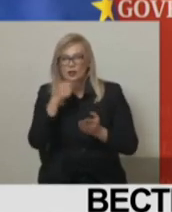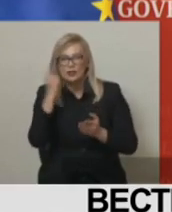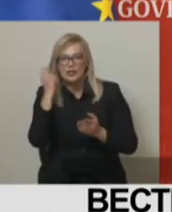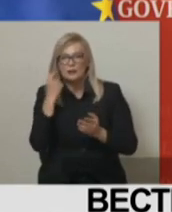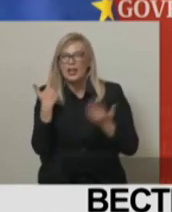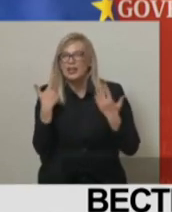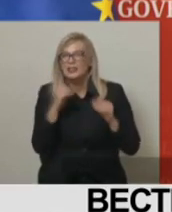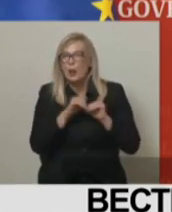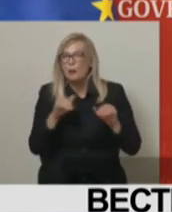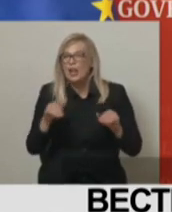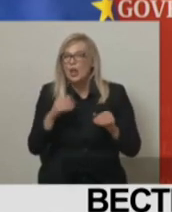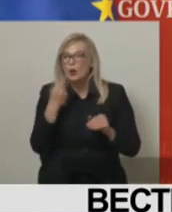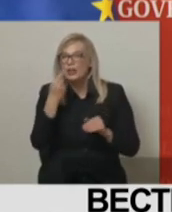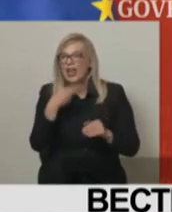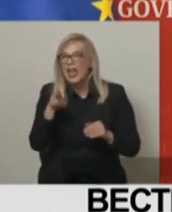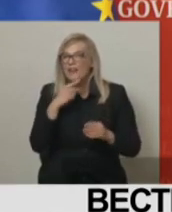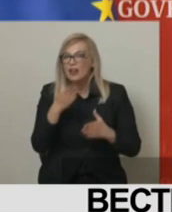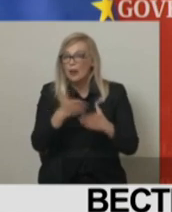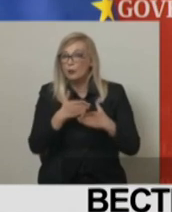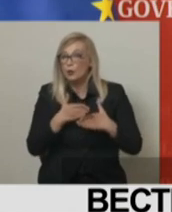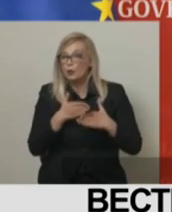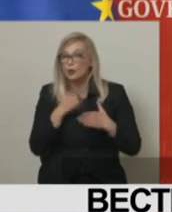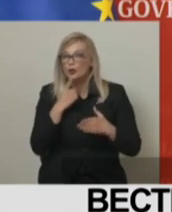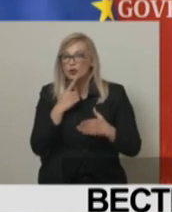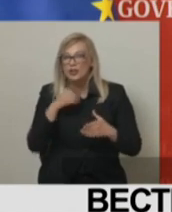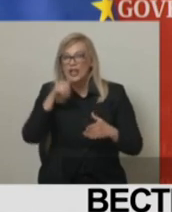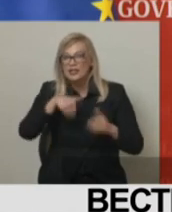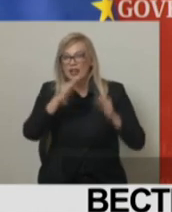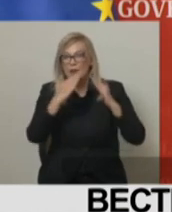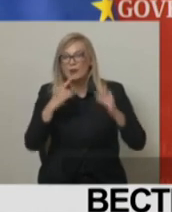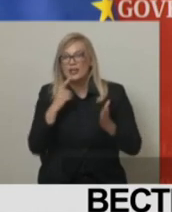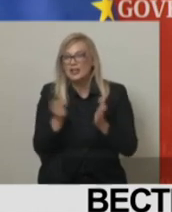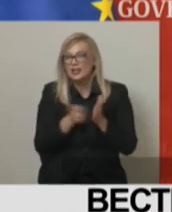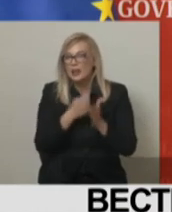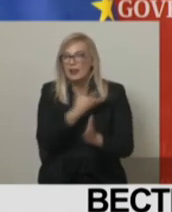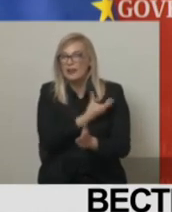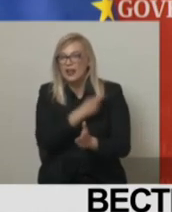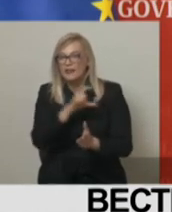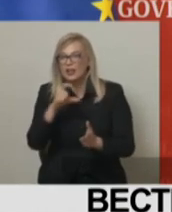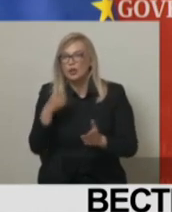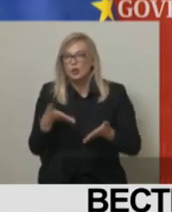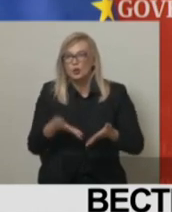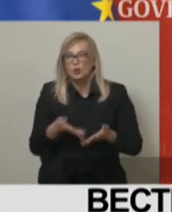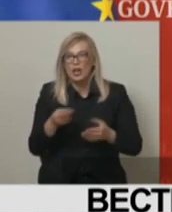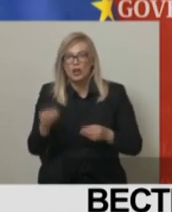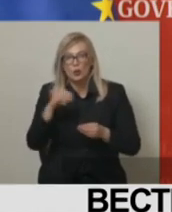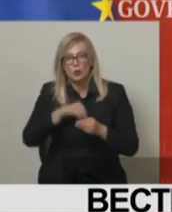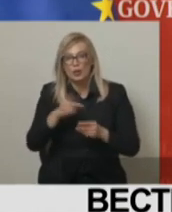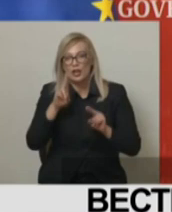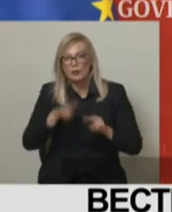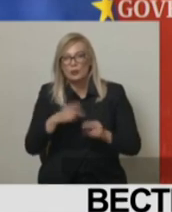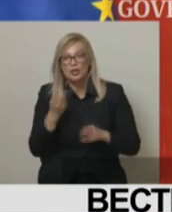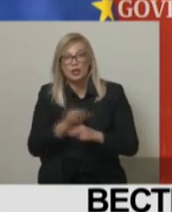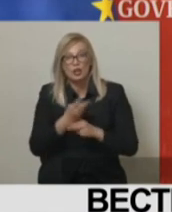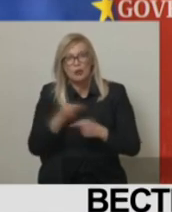70 милиони евра грант за Западен Балкан за набавка на вакцините, тоа дополнително како можност. Државата